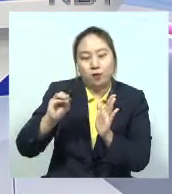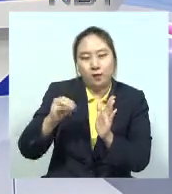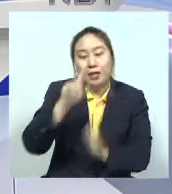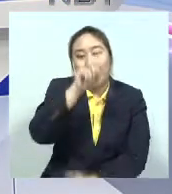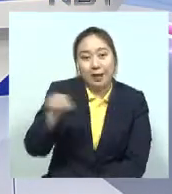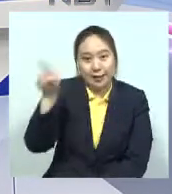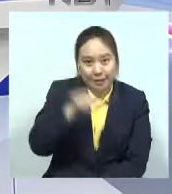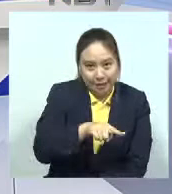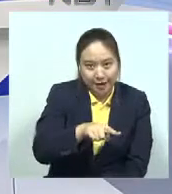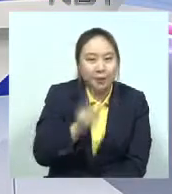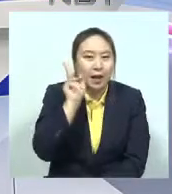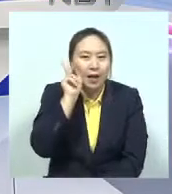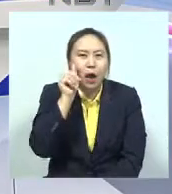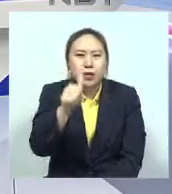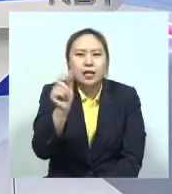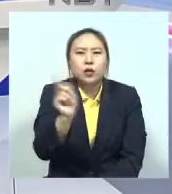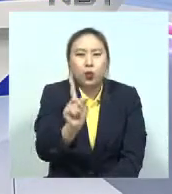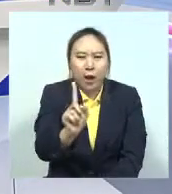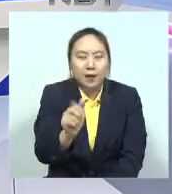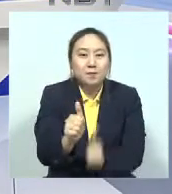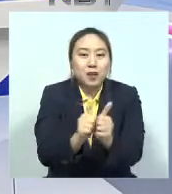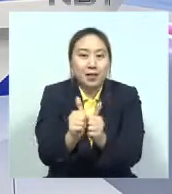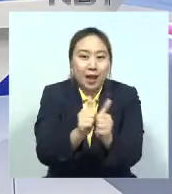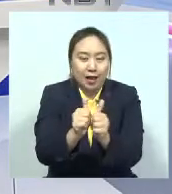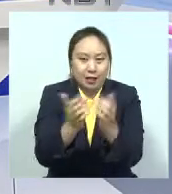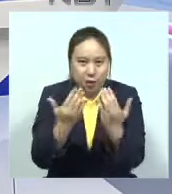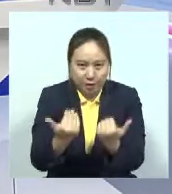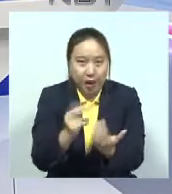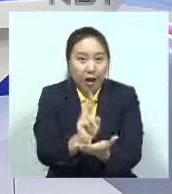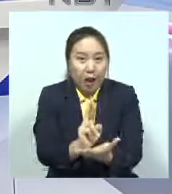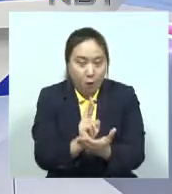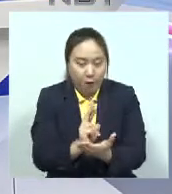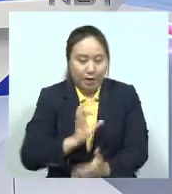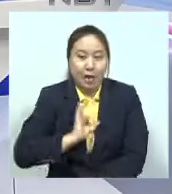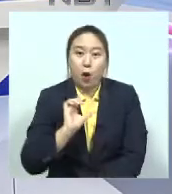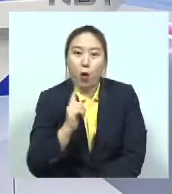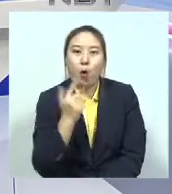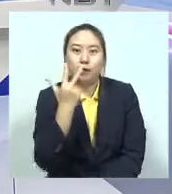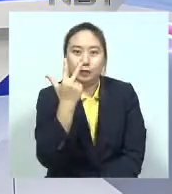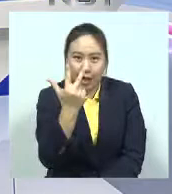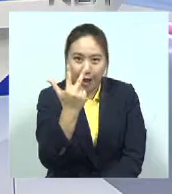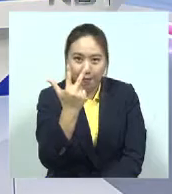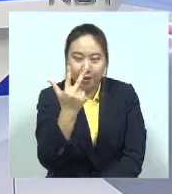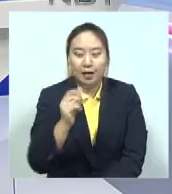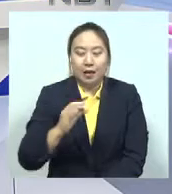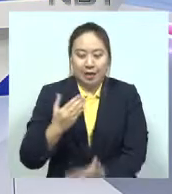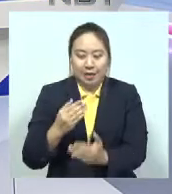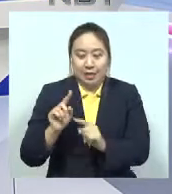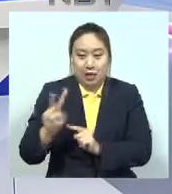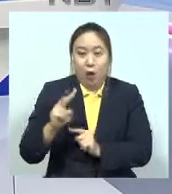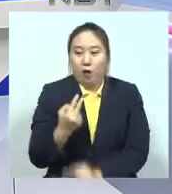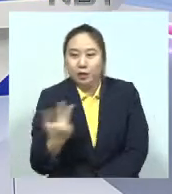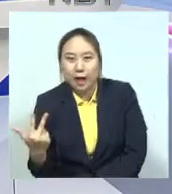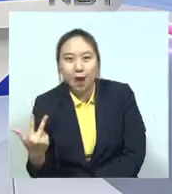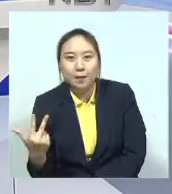ชอาณาจักรนะคะที่บอกว่าเป็นข่าวดีเพราะว่าไปแข่งขันครั้งนี้น้องๆคว้ามาได้ถึง3เหรียญทองและได้ไปอีก3เหรียญเงินยังไ